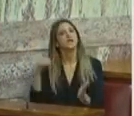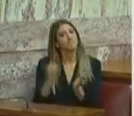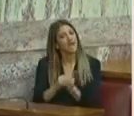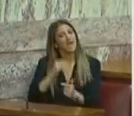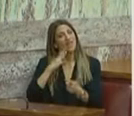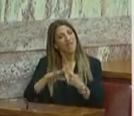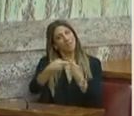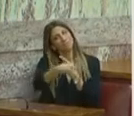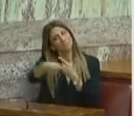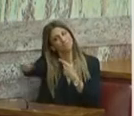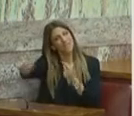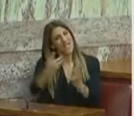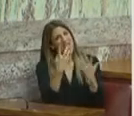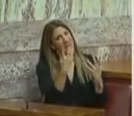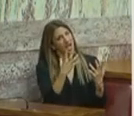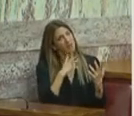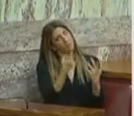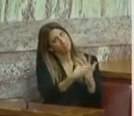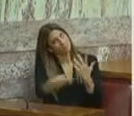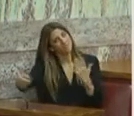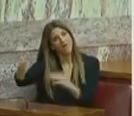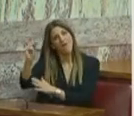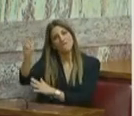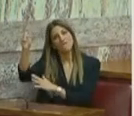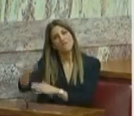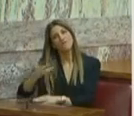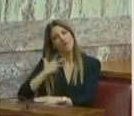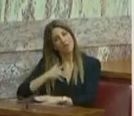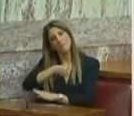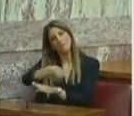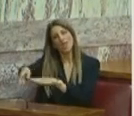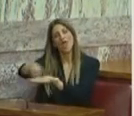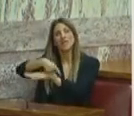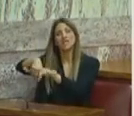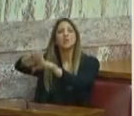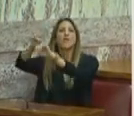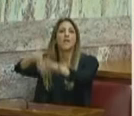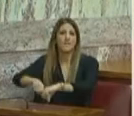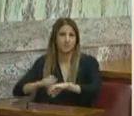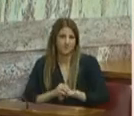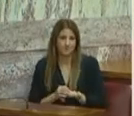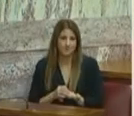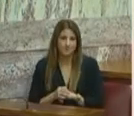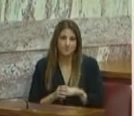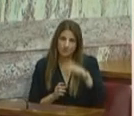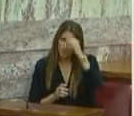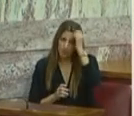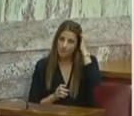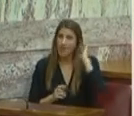παραπομπής. Δεν θα απέχει. Δεν θα φύγει από την αίθουσα αυτή. Όπως δεν φύγαν και